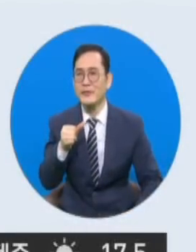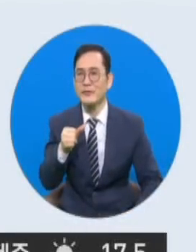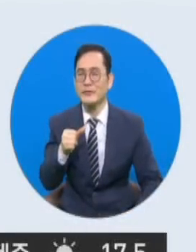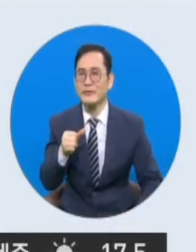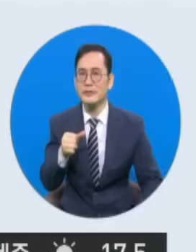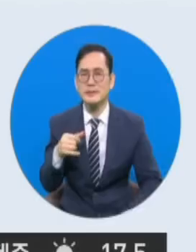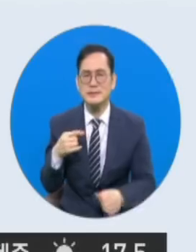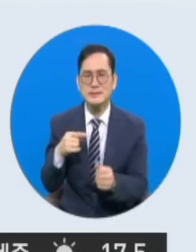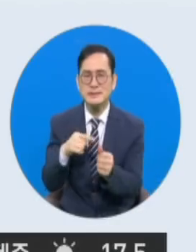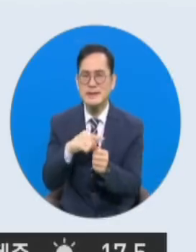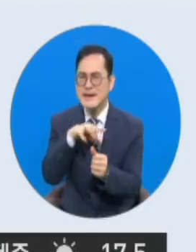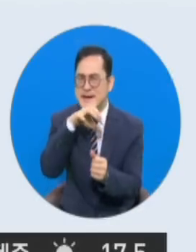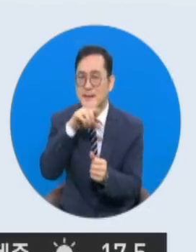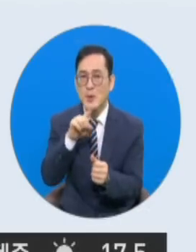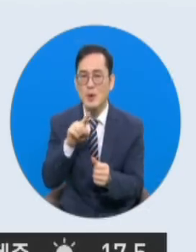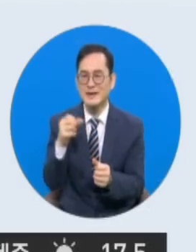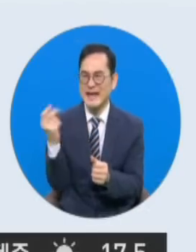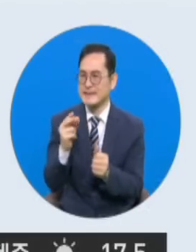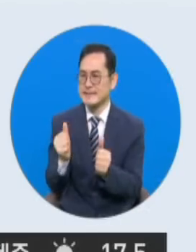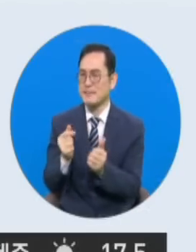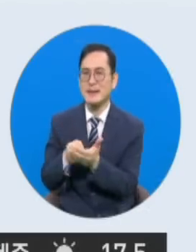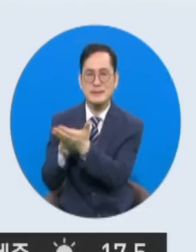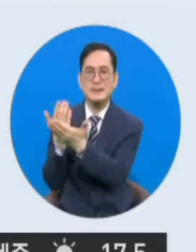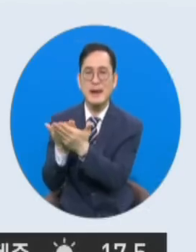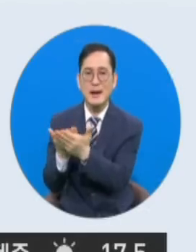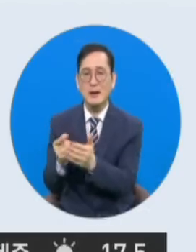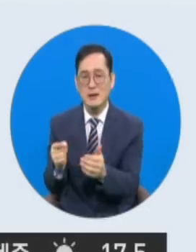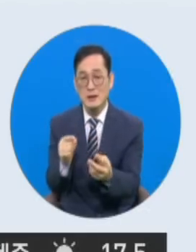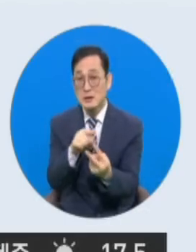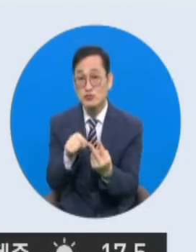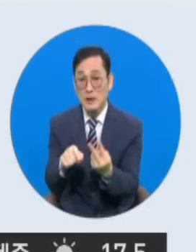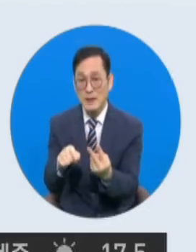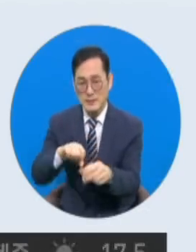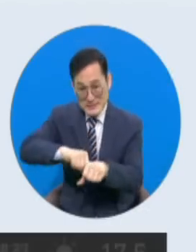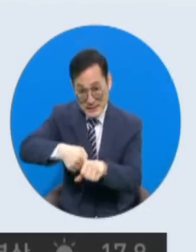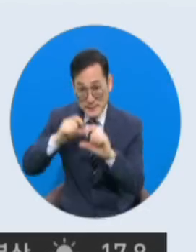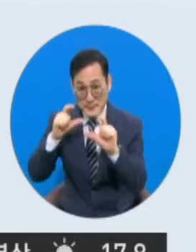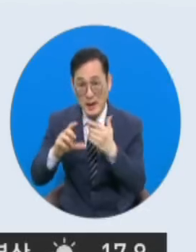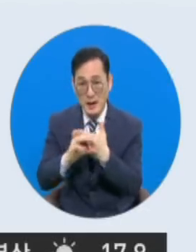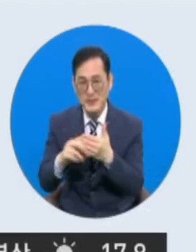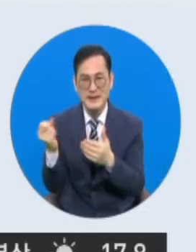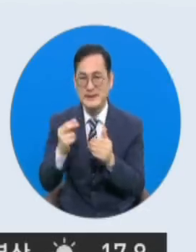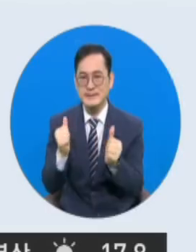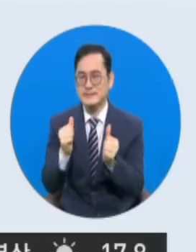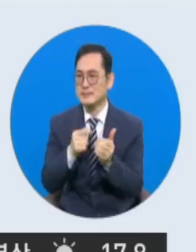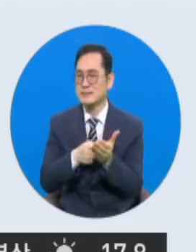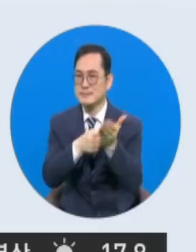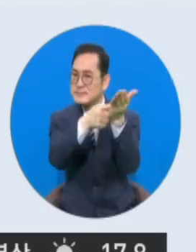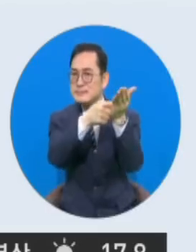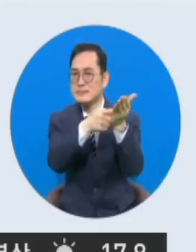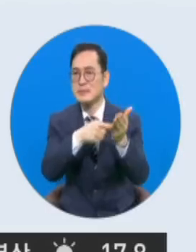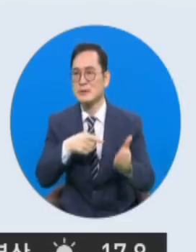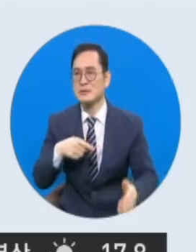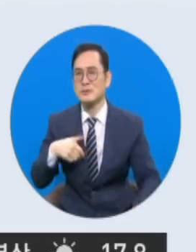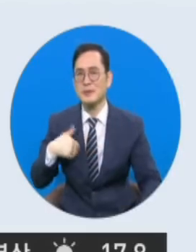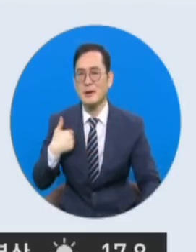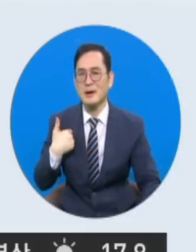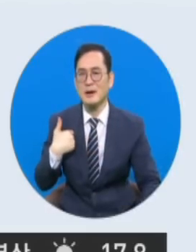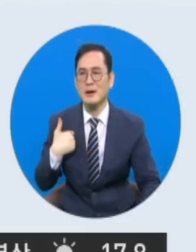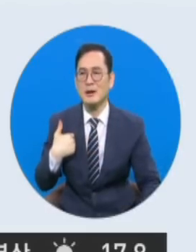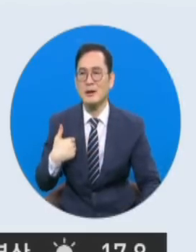김재원 태형호 재심 청구 가능성 법적 공방이 우려된다 태영호 녹취록 파장이 지속될 전망도 있다